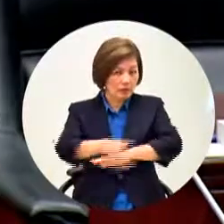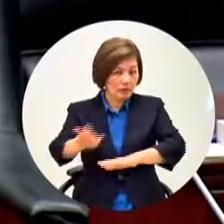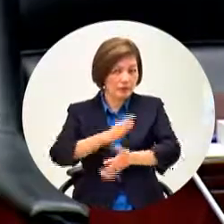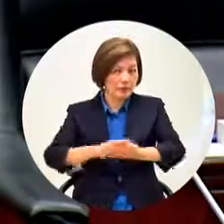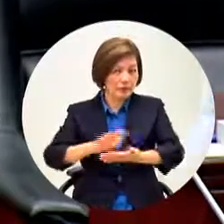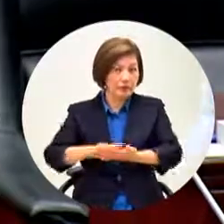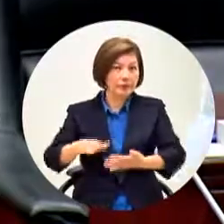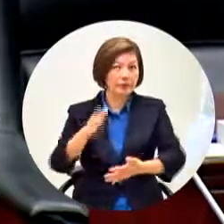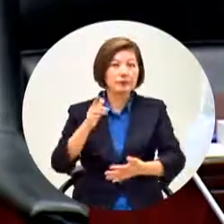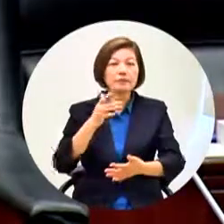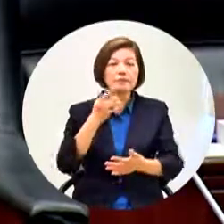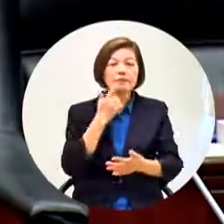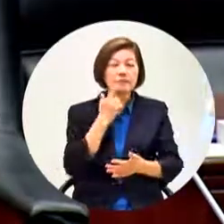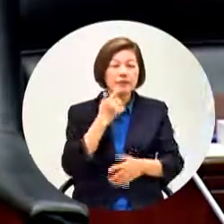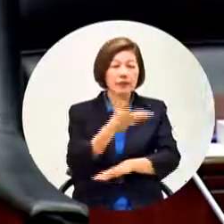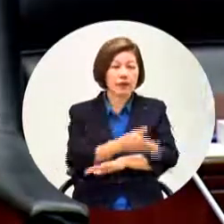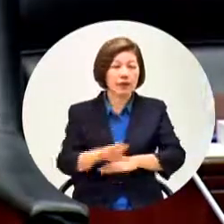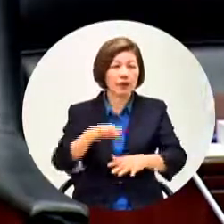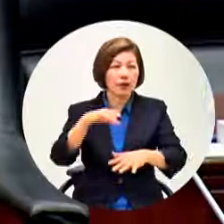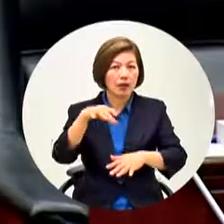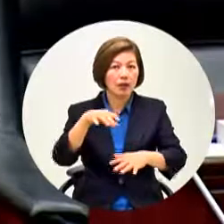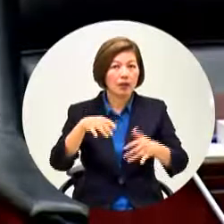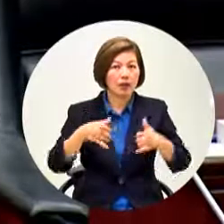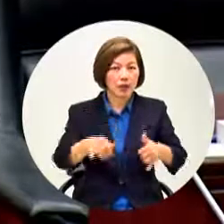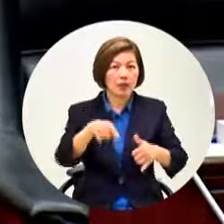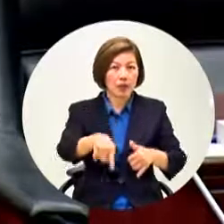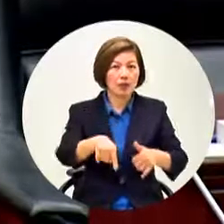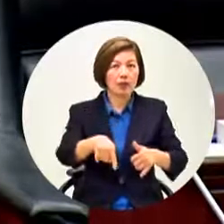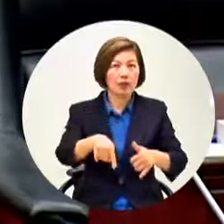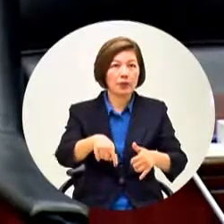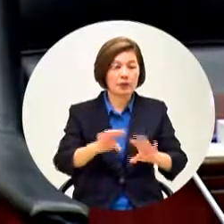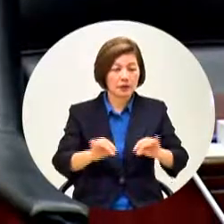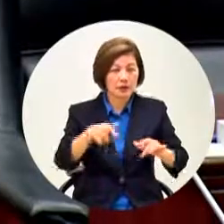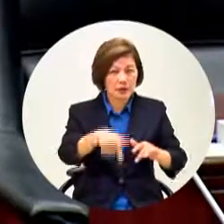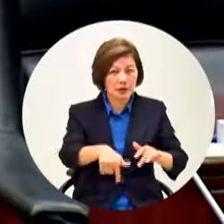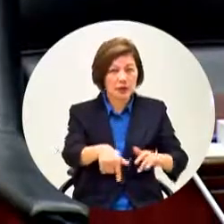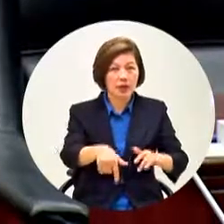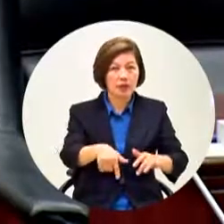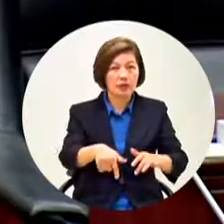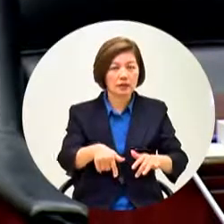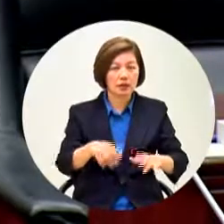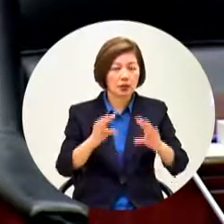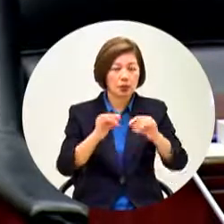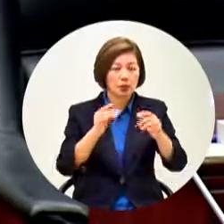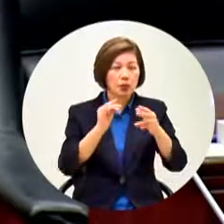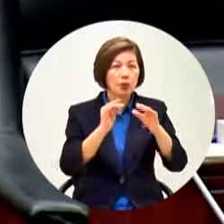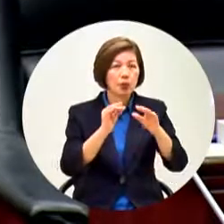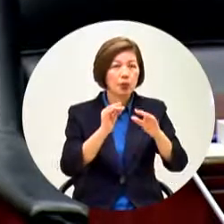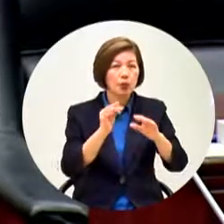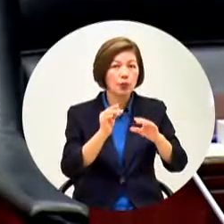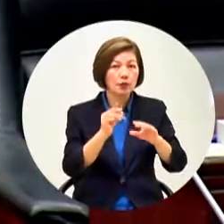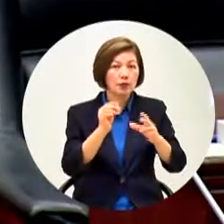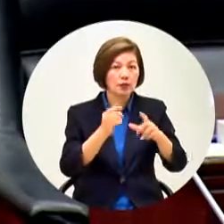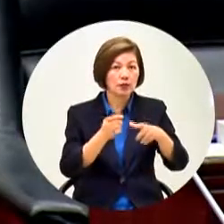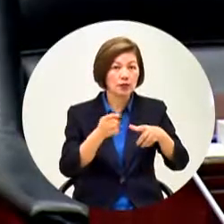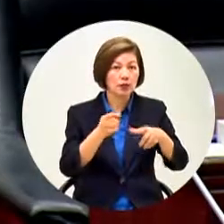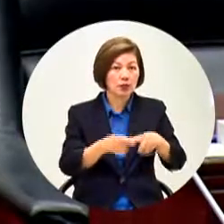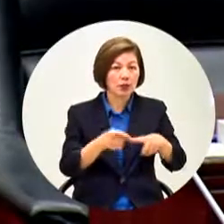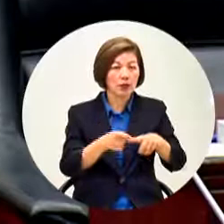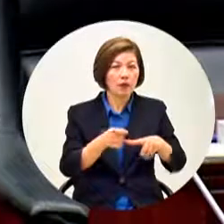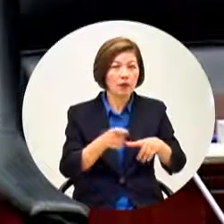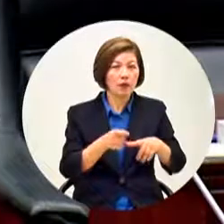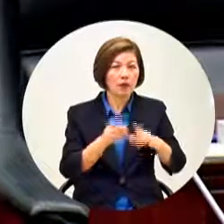的地下箱岩，拄系这间后壁退公庙头前，按水利局有啊设一个抽水